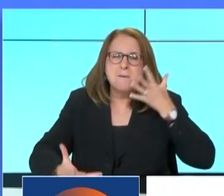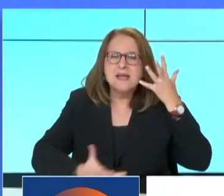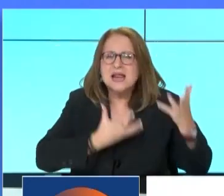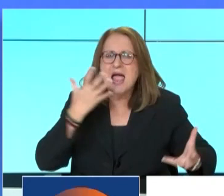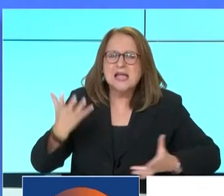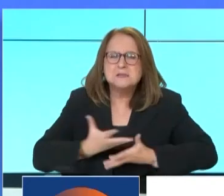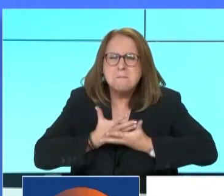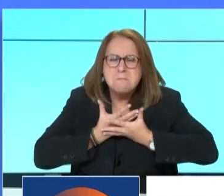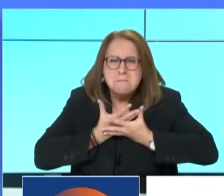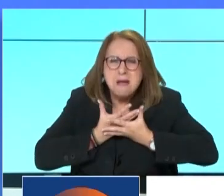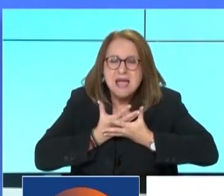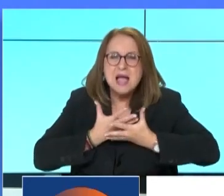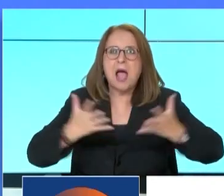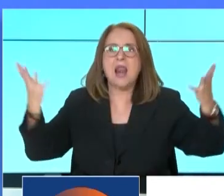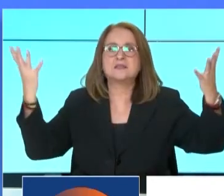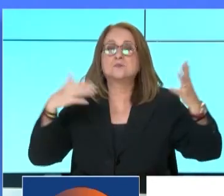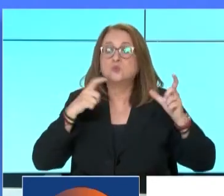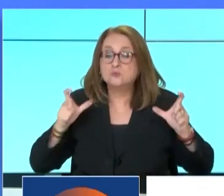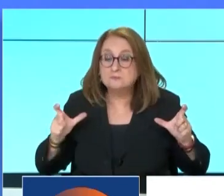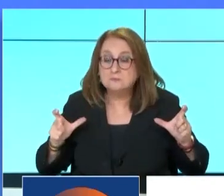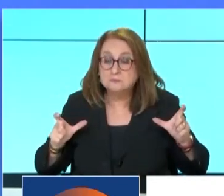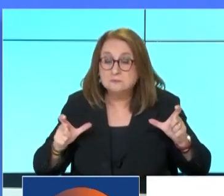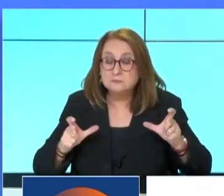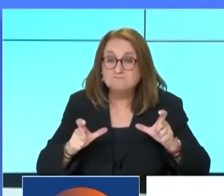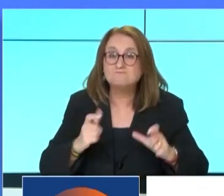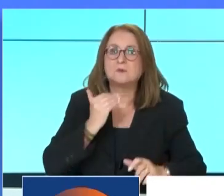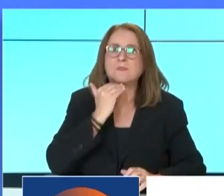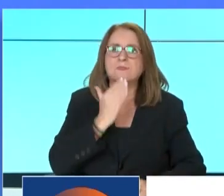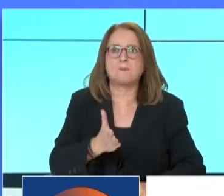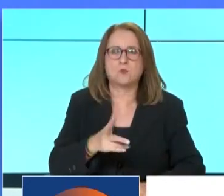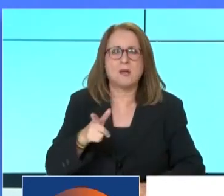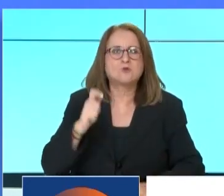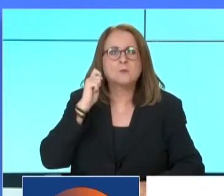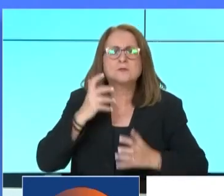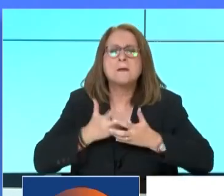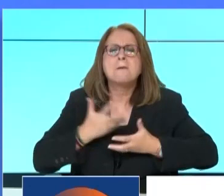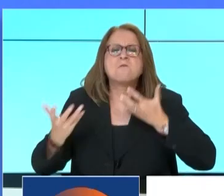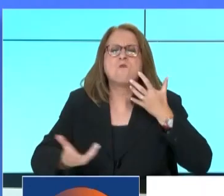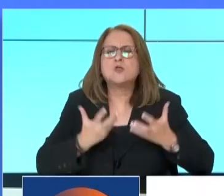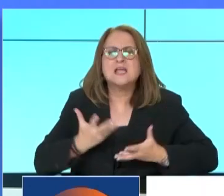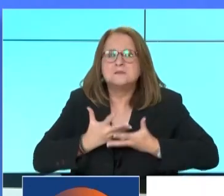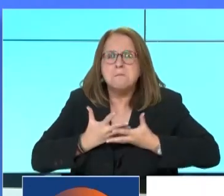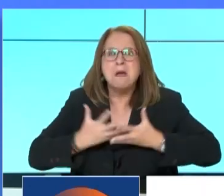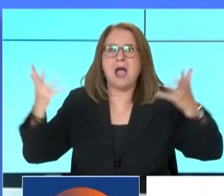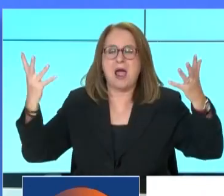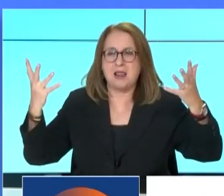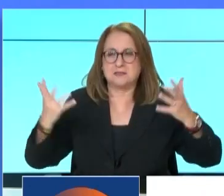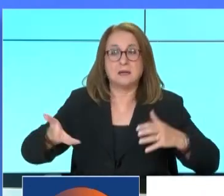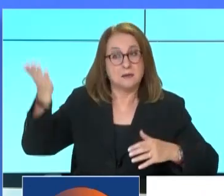ανεξέλεγκτες. Είχαμε στο παρελθόν και στην Ελλάδα mega fire. Η πυρκαγιά της Ηλίας του 7 ήταν μια τέτοια πυρκαγιά.